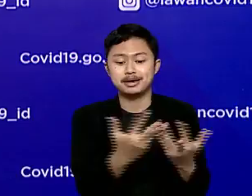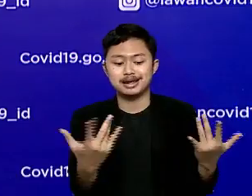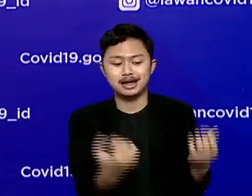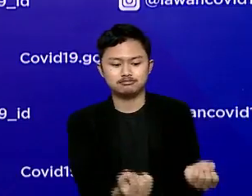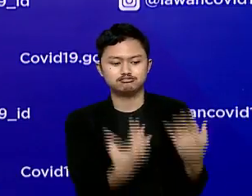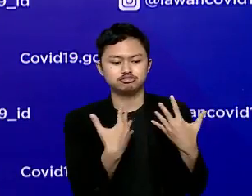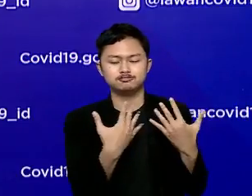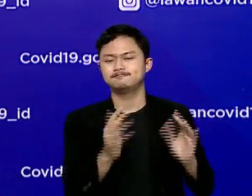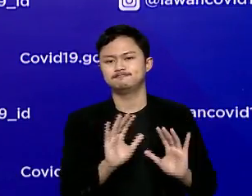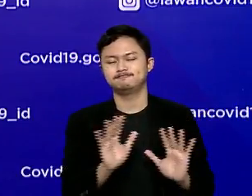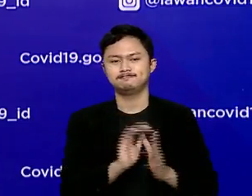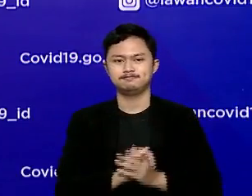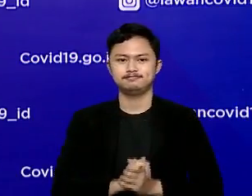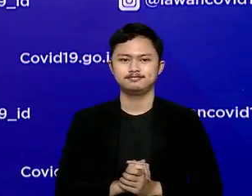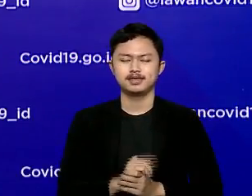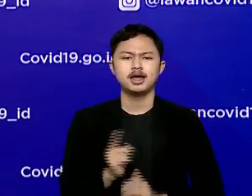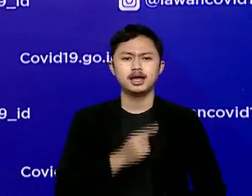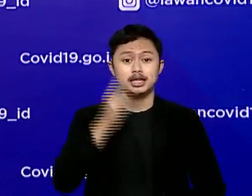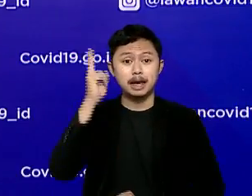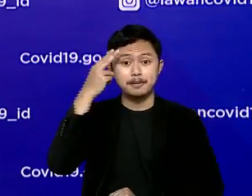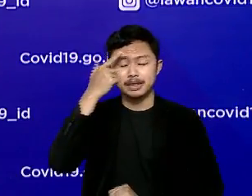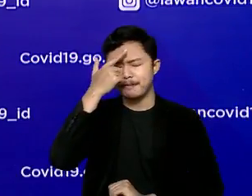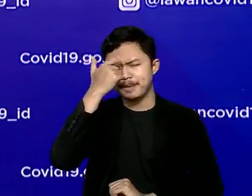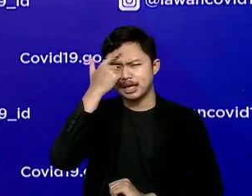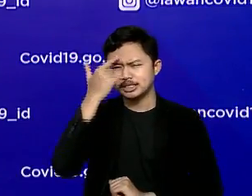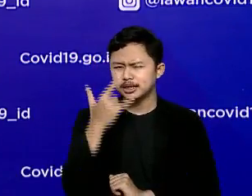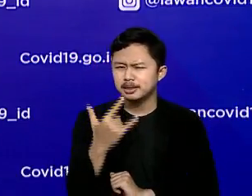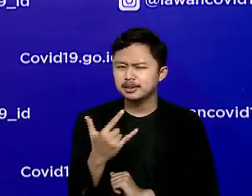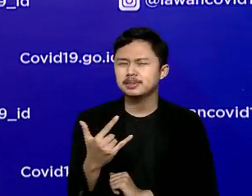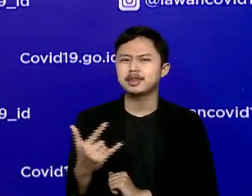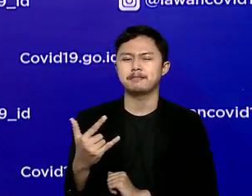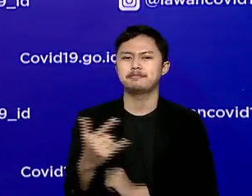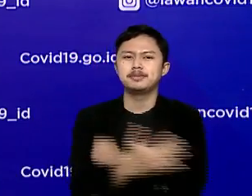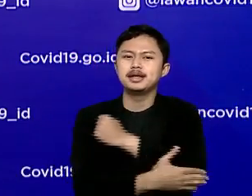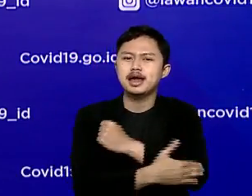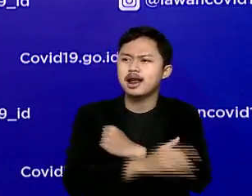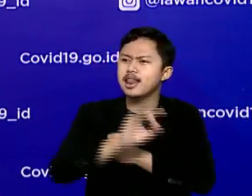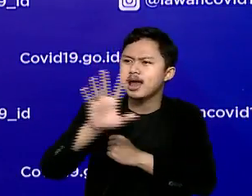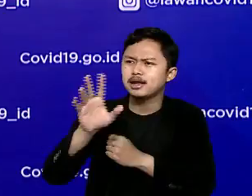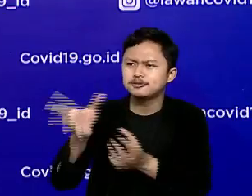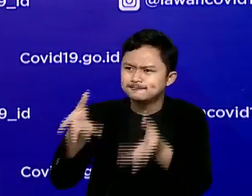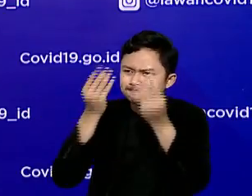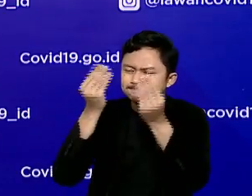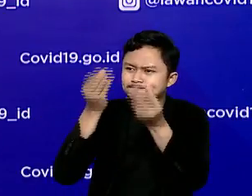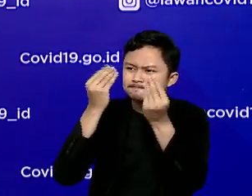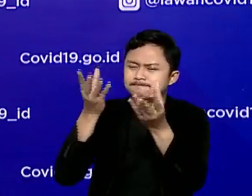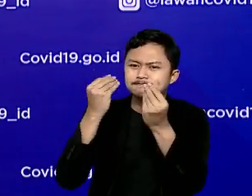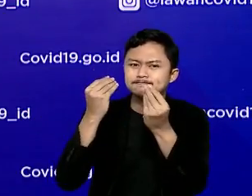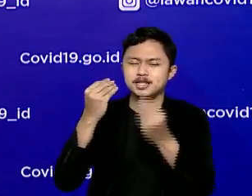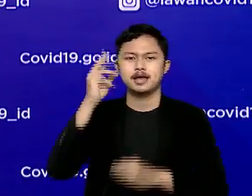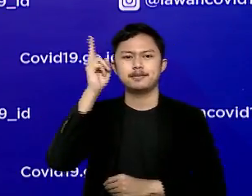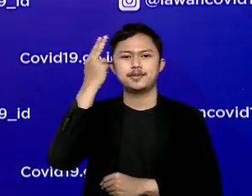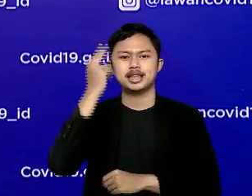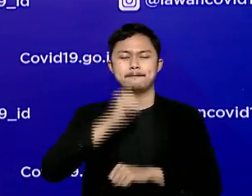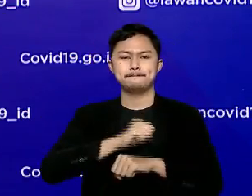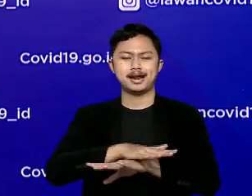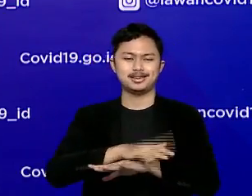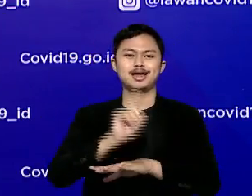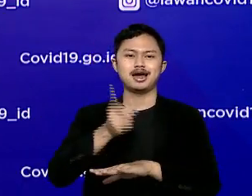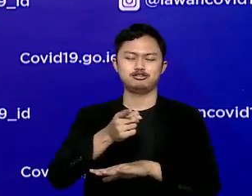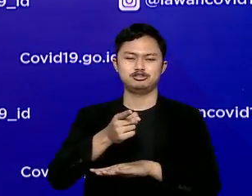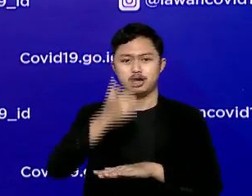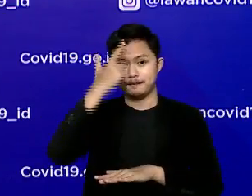dengan pembelajaran yang selalu pemerintah pantau dari berbagai negara, pemerintah terus mempraktikkan hasil